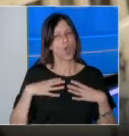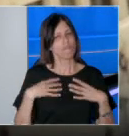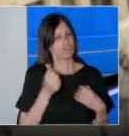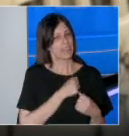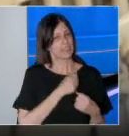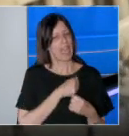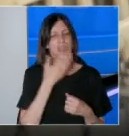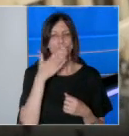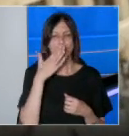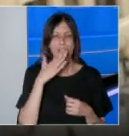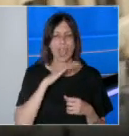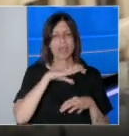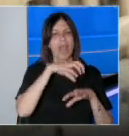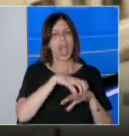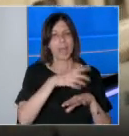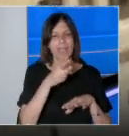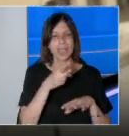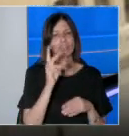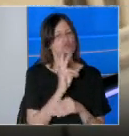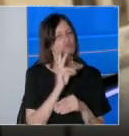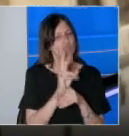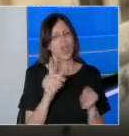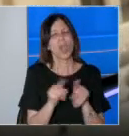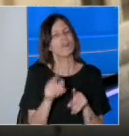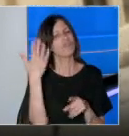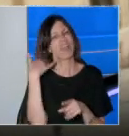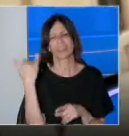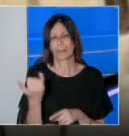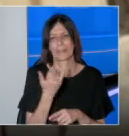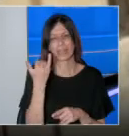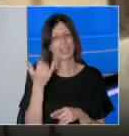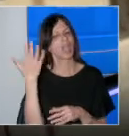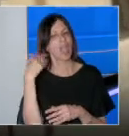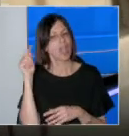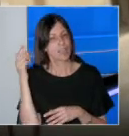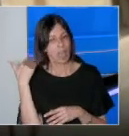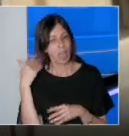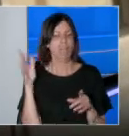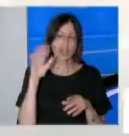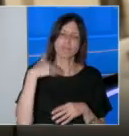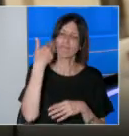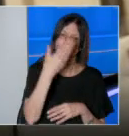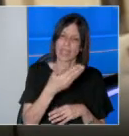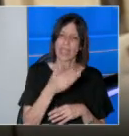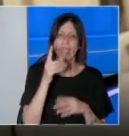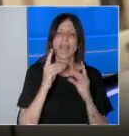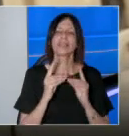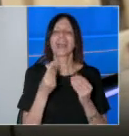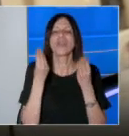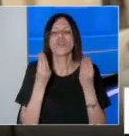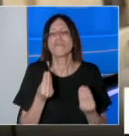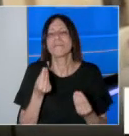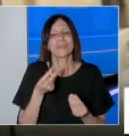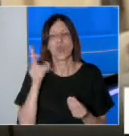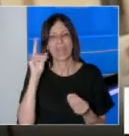הפולחן, ירושלים ובהר הבית נשמר כפי שהיה תמיד. כך היה וכך יהיה. הדרך הטובה